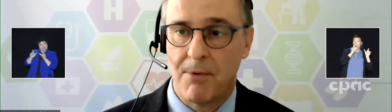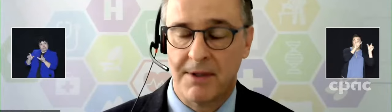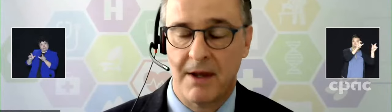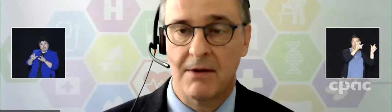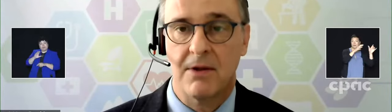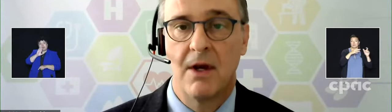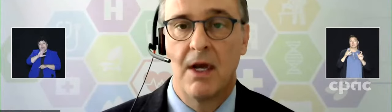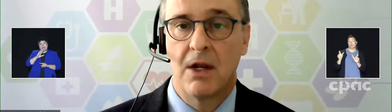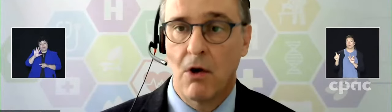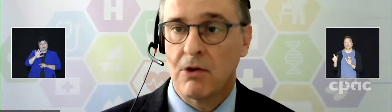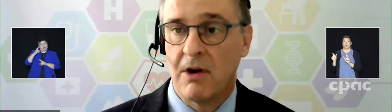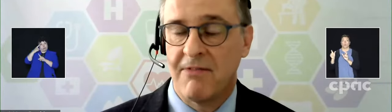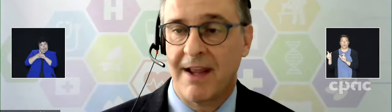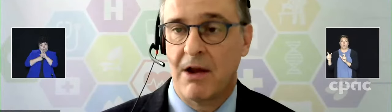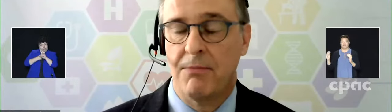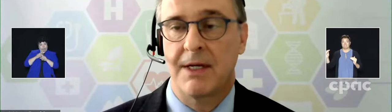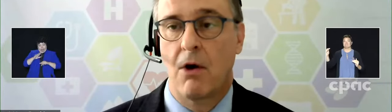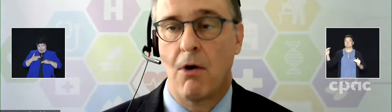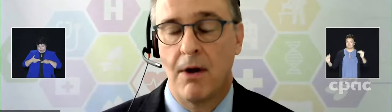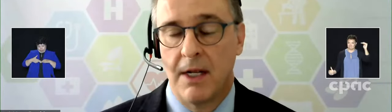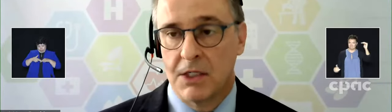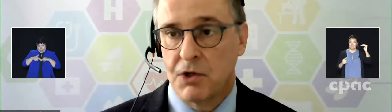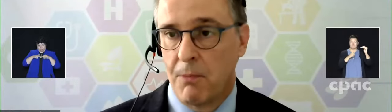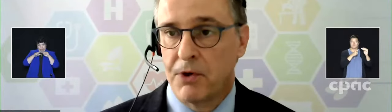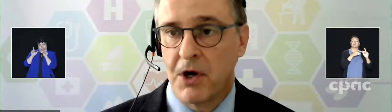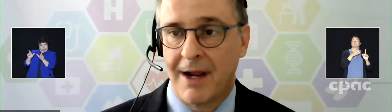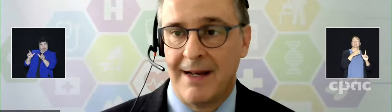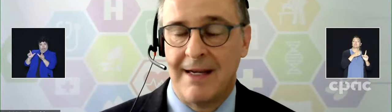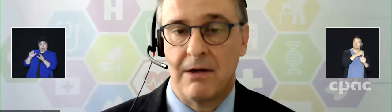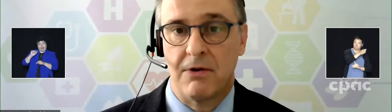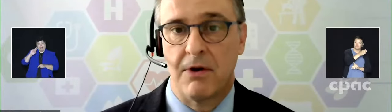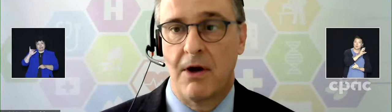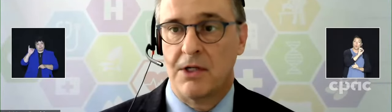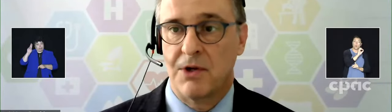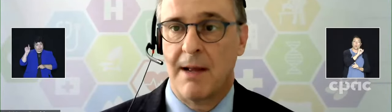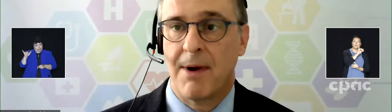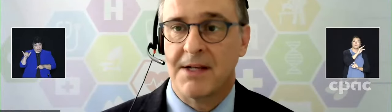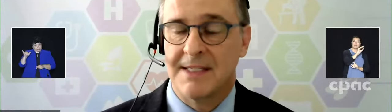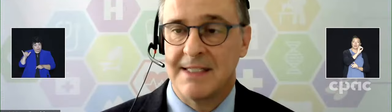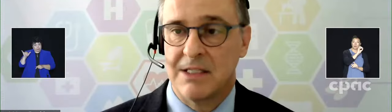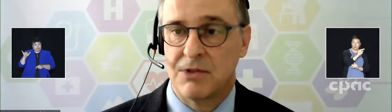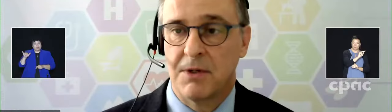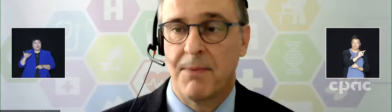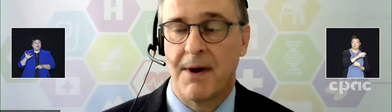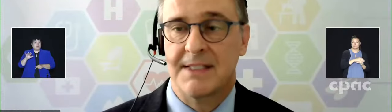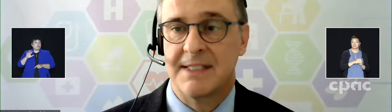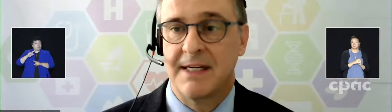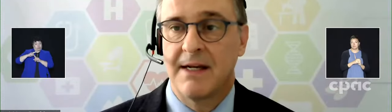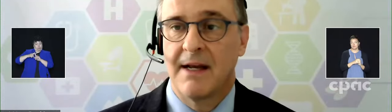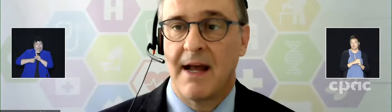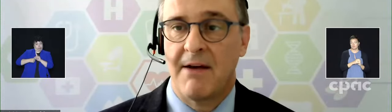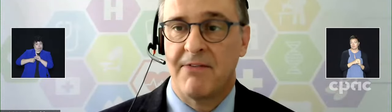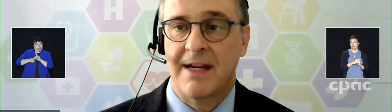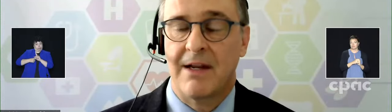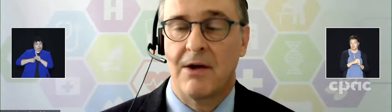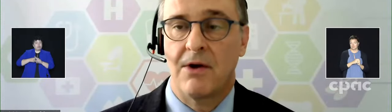contre la variant Omicron, ce qu'on peut corréler sur la base des études passées avec